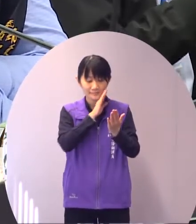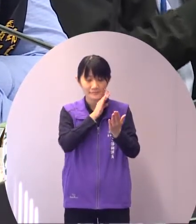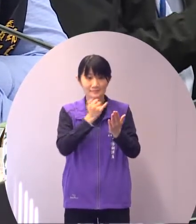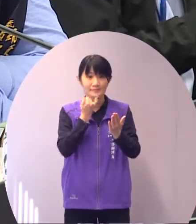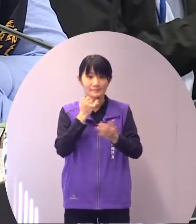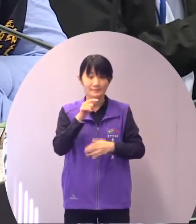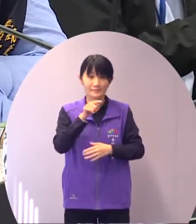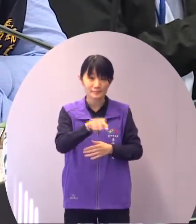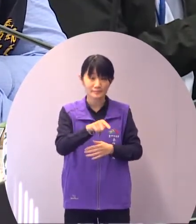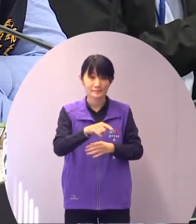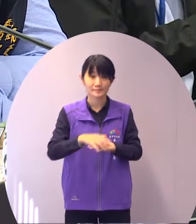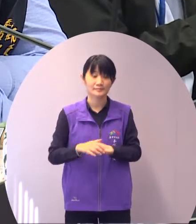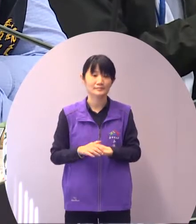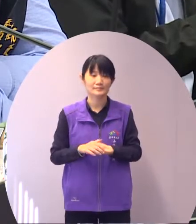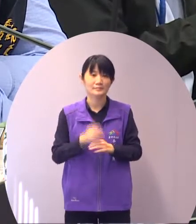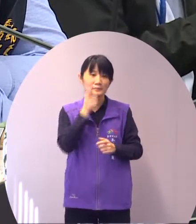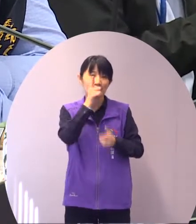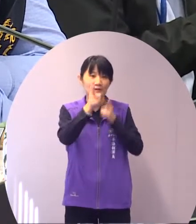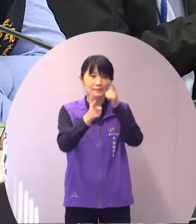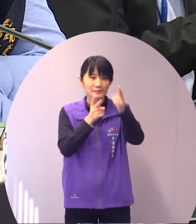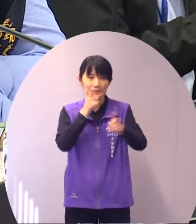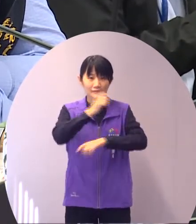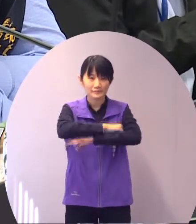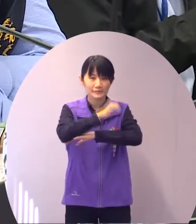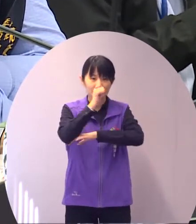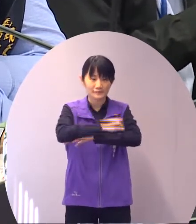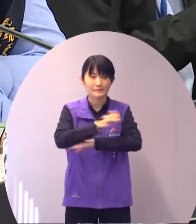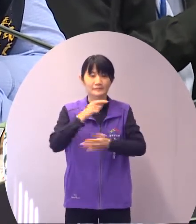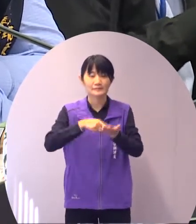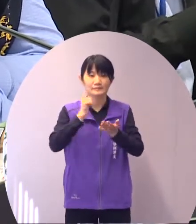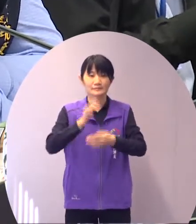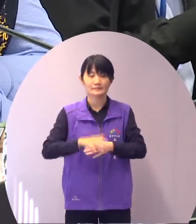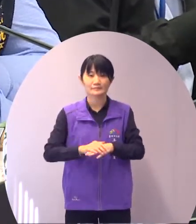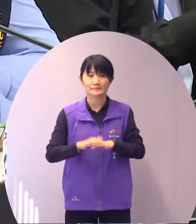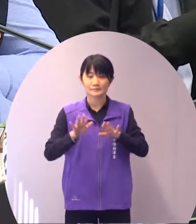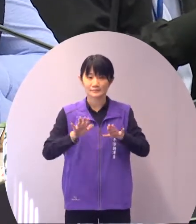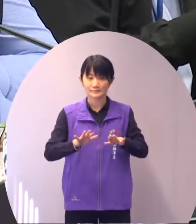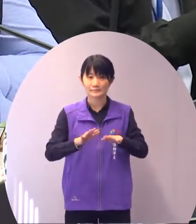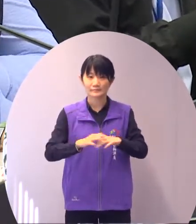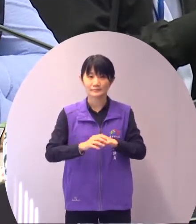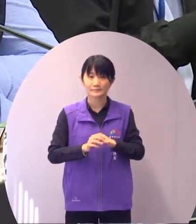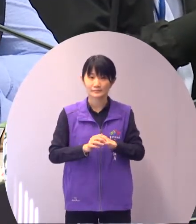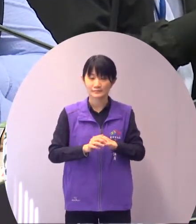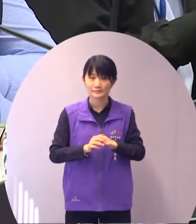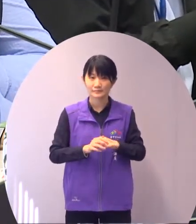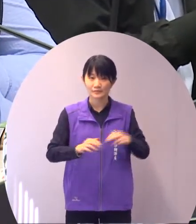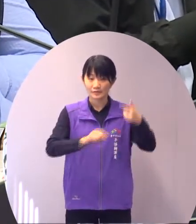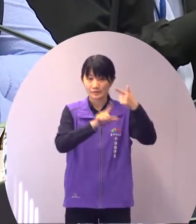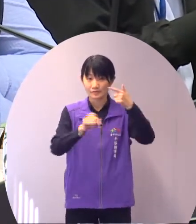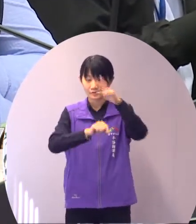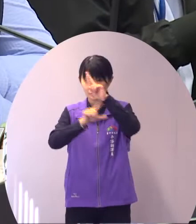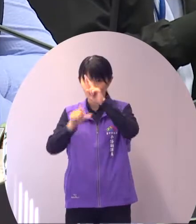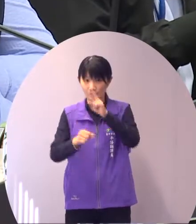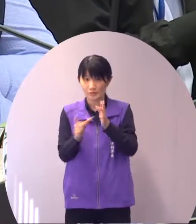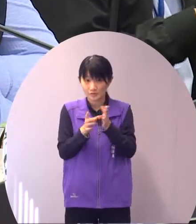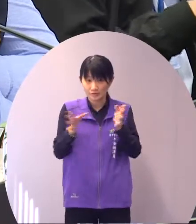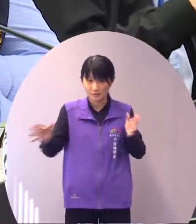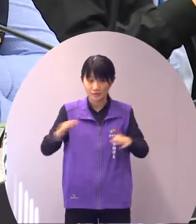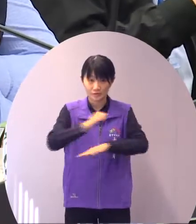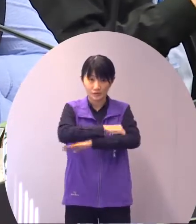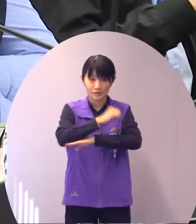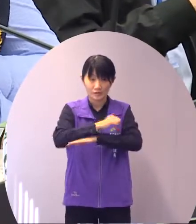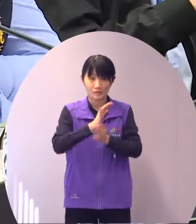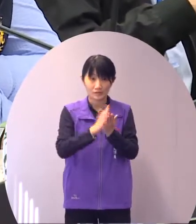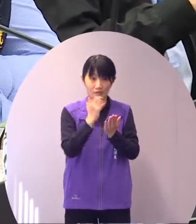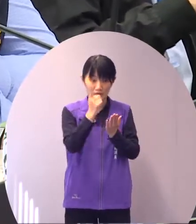台中》是一个半年季刊，这一期第二期是我们110年的下半年的刊物。那这个刊物主要